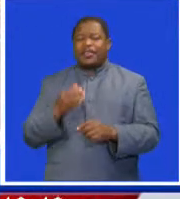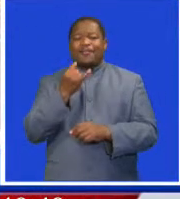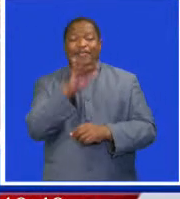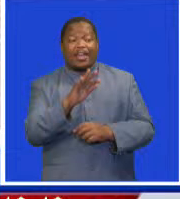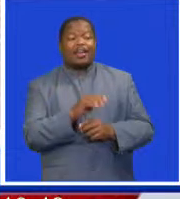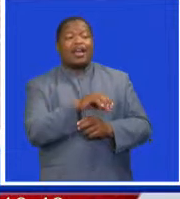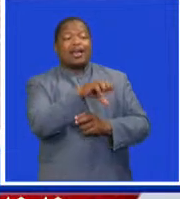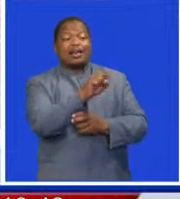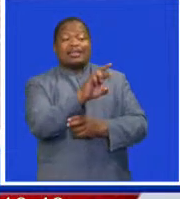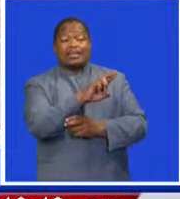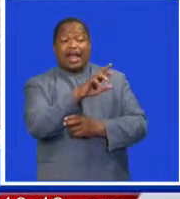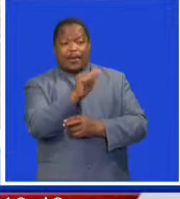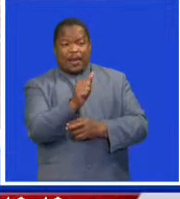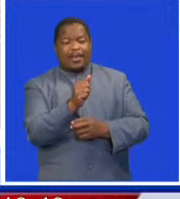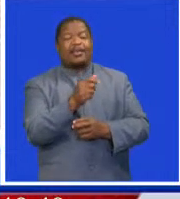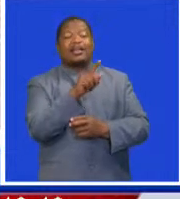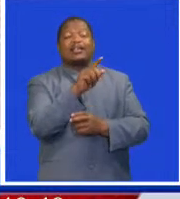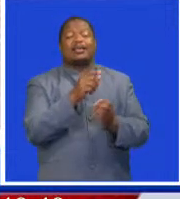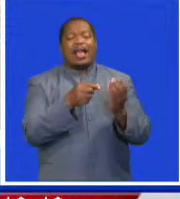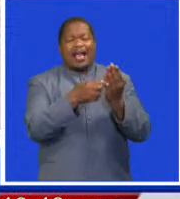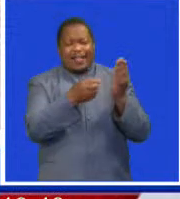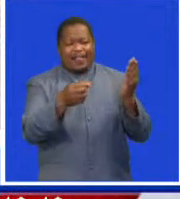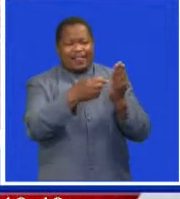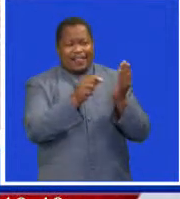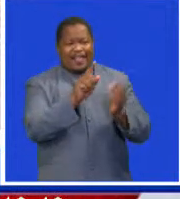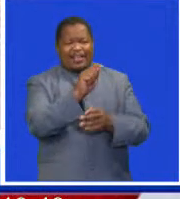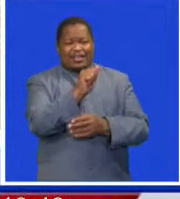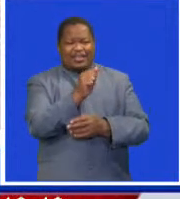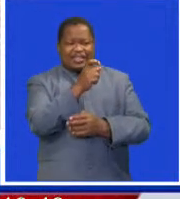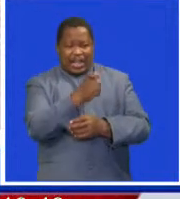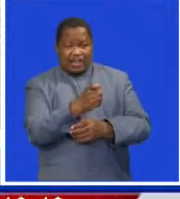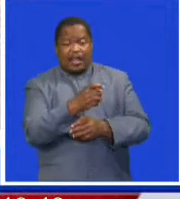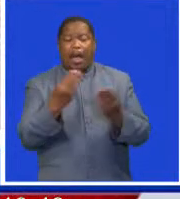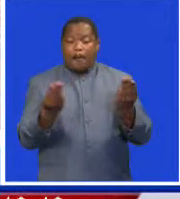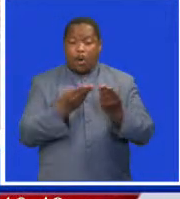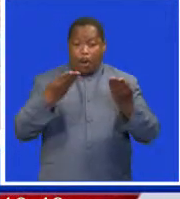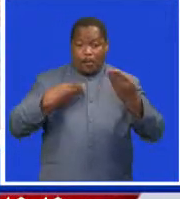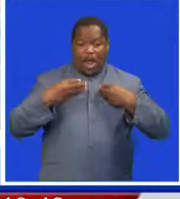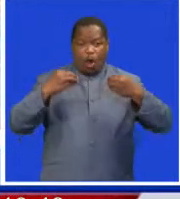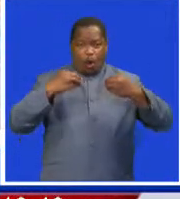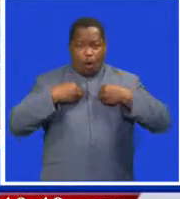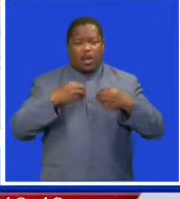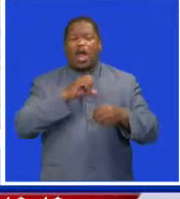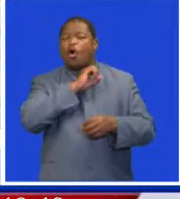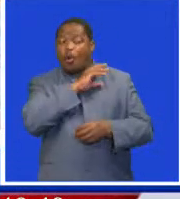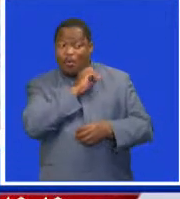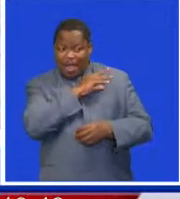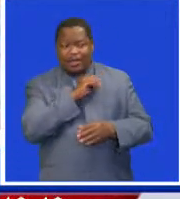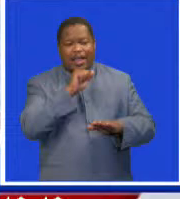lemengameli kulenhlangano Hezekiel Mabuza uthi sekusikhathi bamcela uhulumende ukuthi akabeke leli bandla